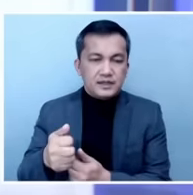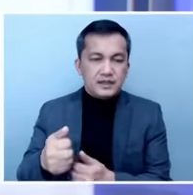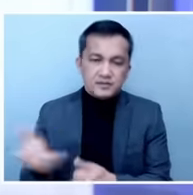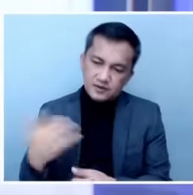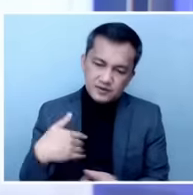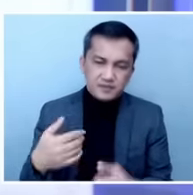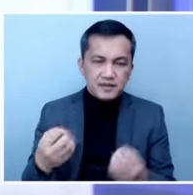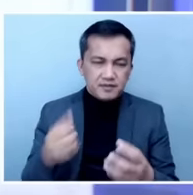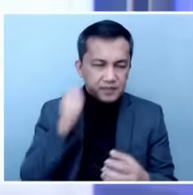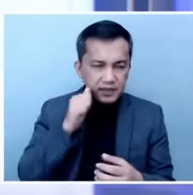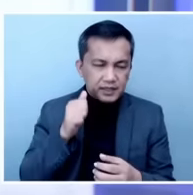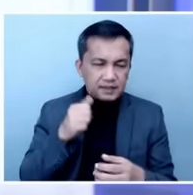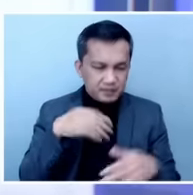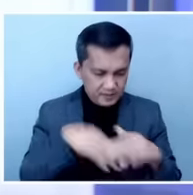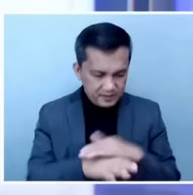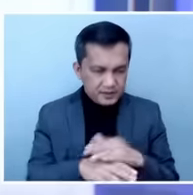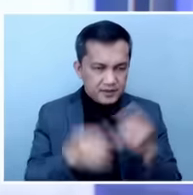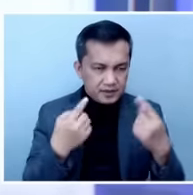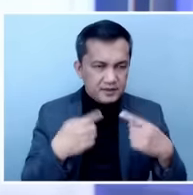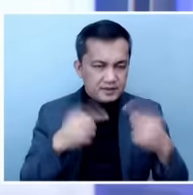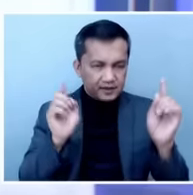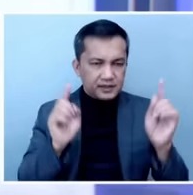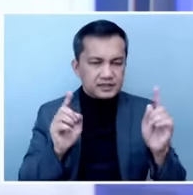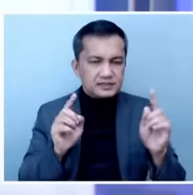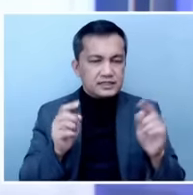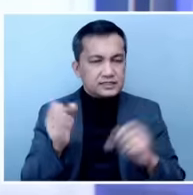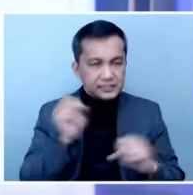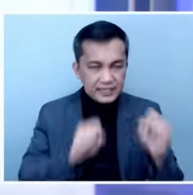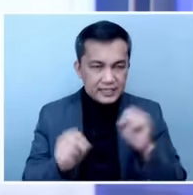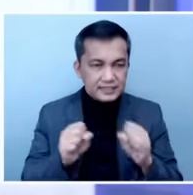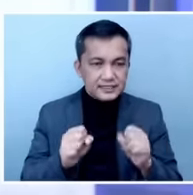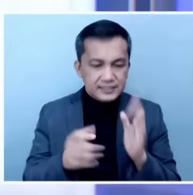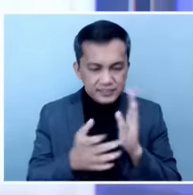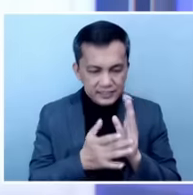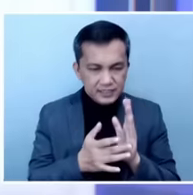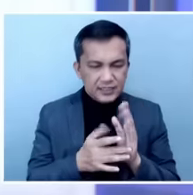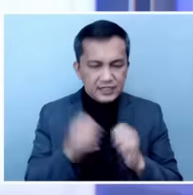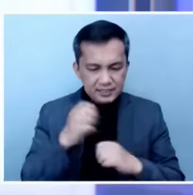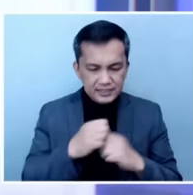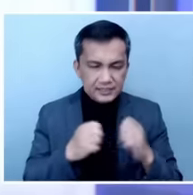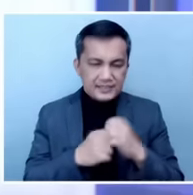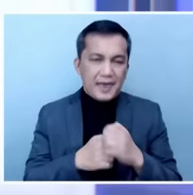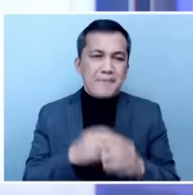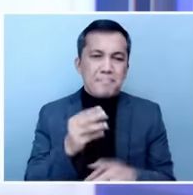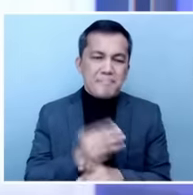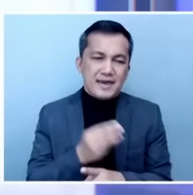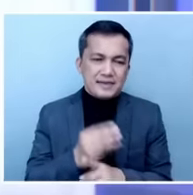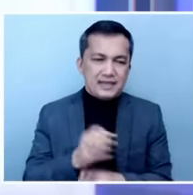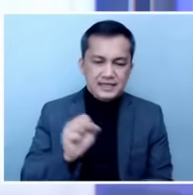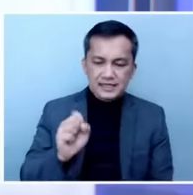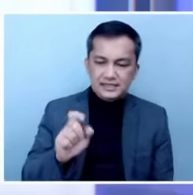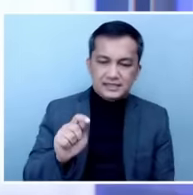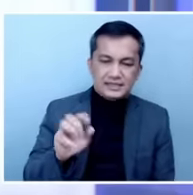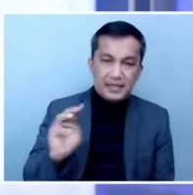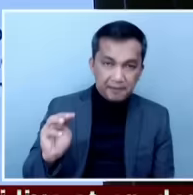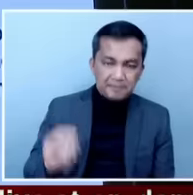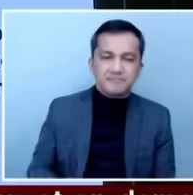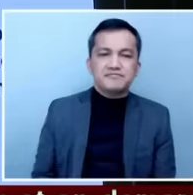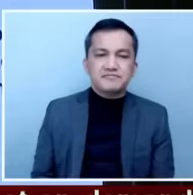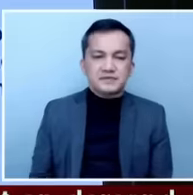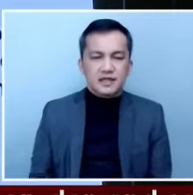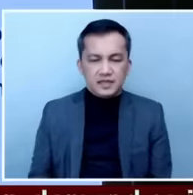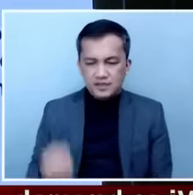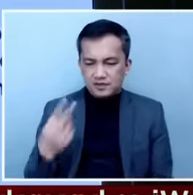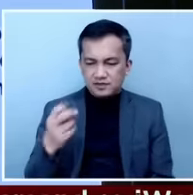at magtagumpay sa larangan ng science, technology, engineering at mathematics o STEM. 12 outstanding na